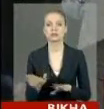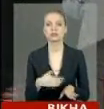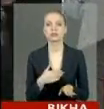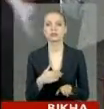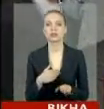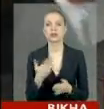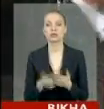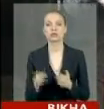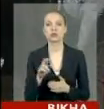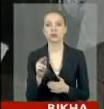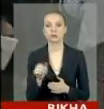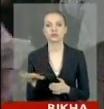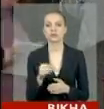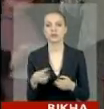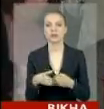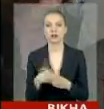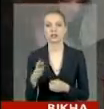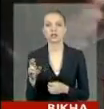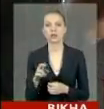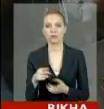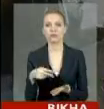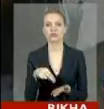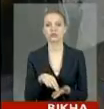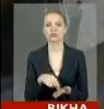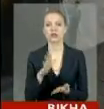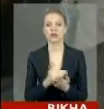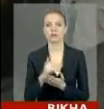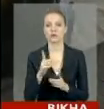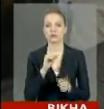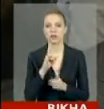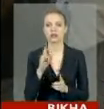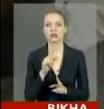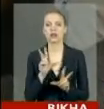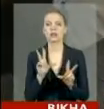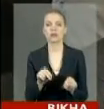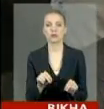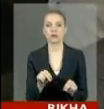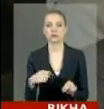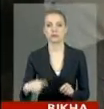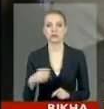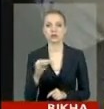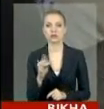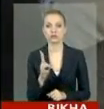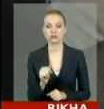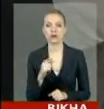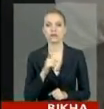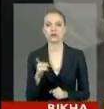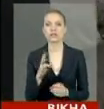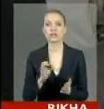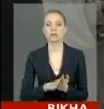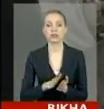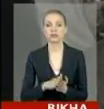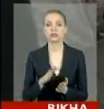програшу Януковича, вся фракція Януковича стояла в Верховній Раді на інаугурації президента Ющенка. Вони не